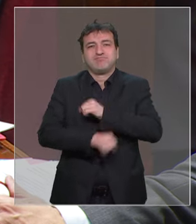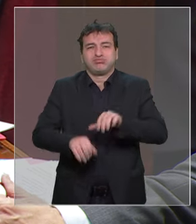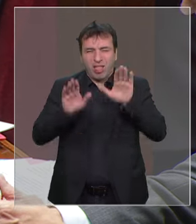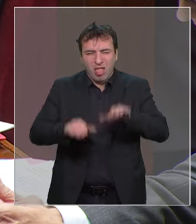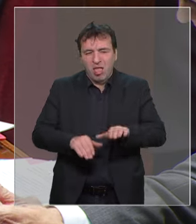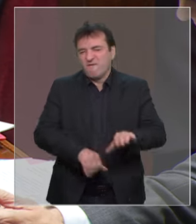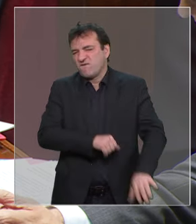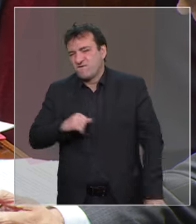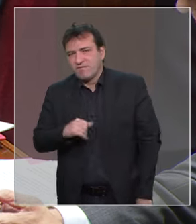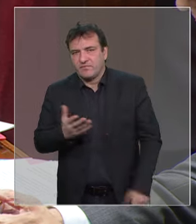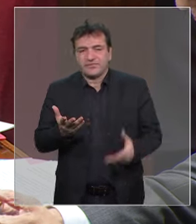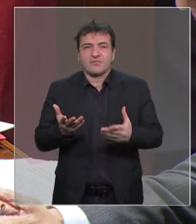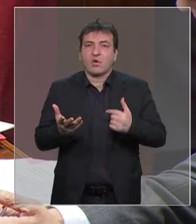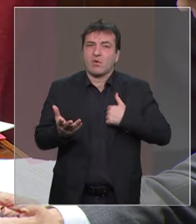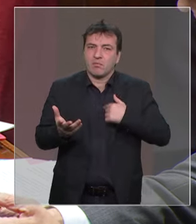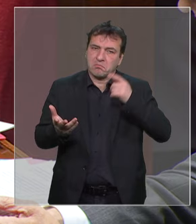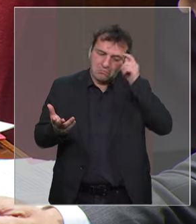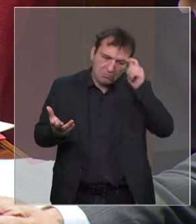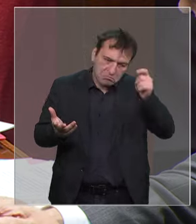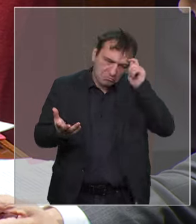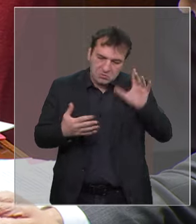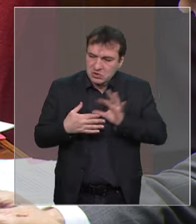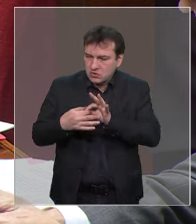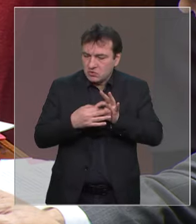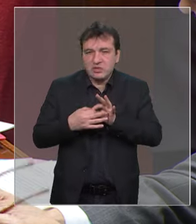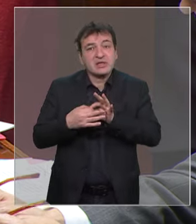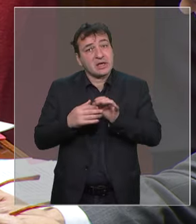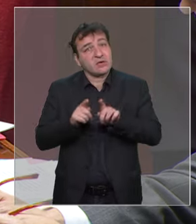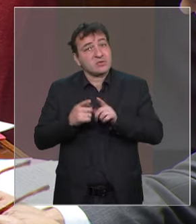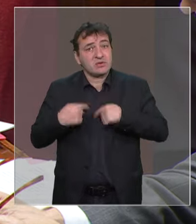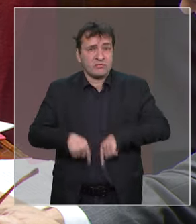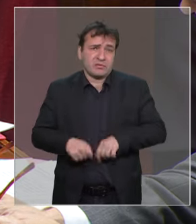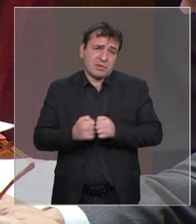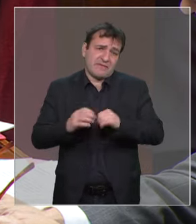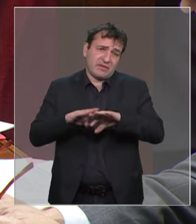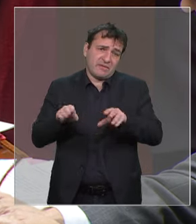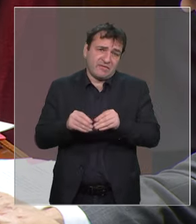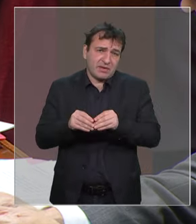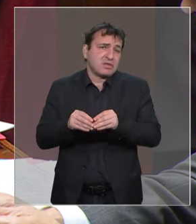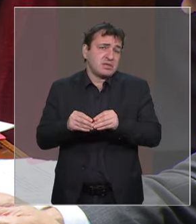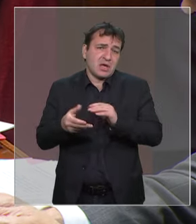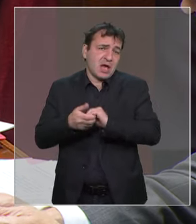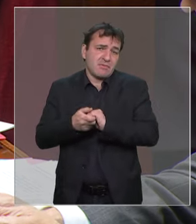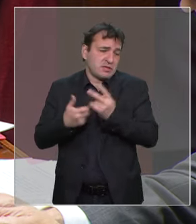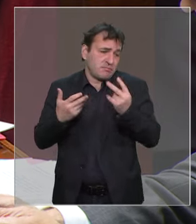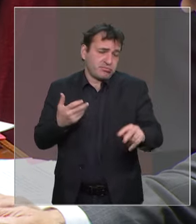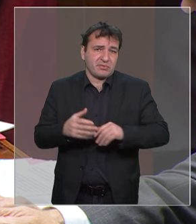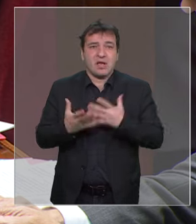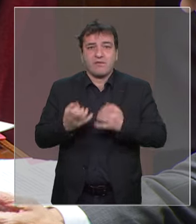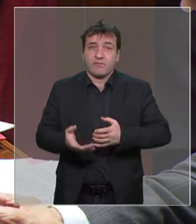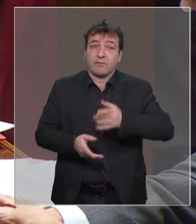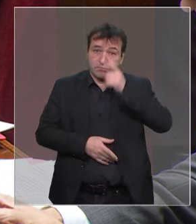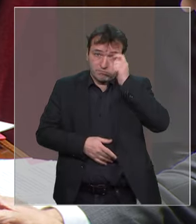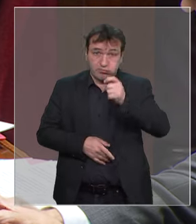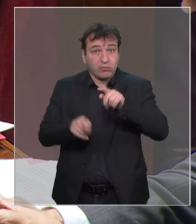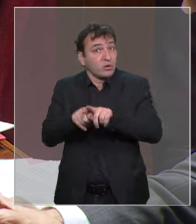hommage, je veux dire ma solidarité et celle de mon gouvernement à leurs familles et à leurs proches. Et je veux saluer à mon tour, comme vous l'avez